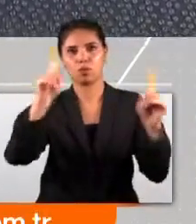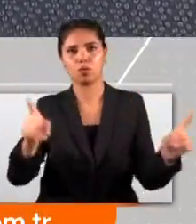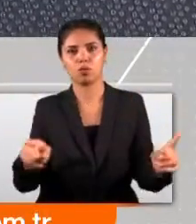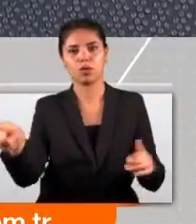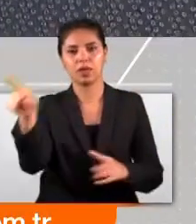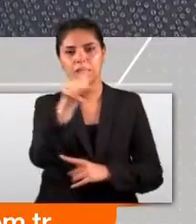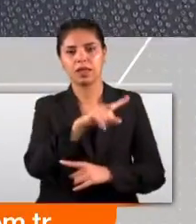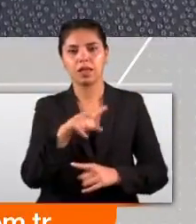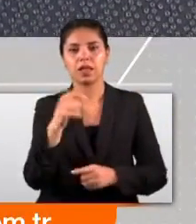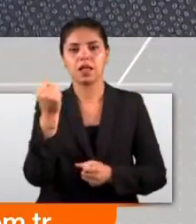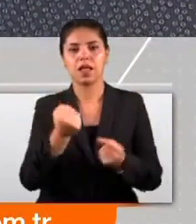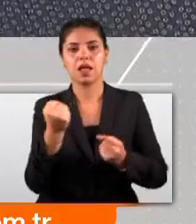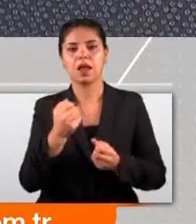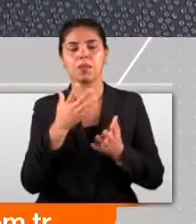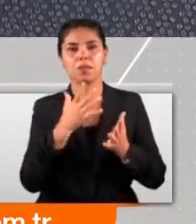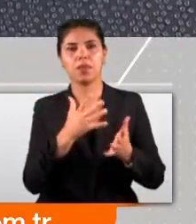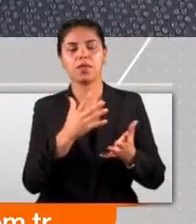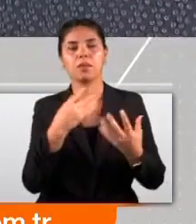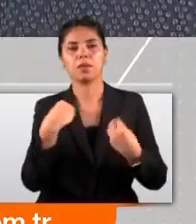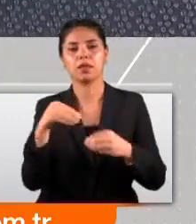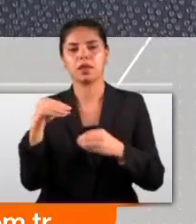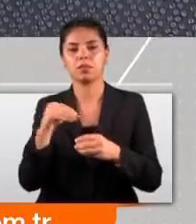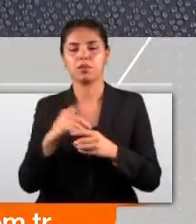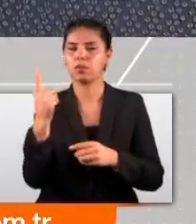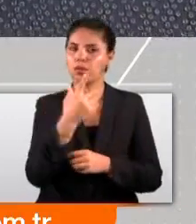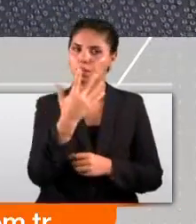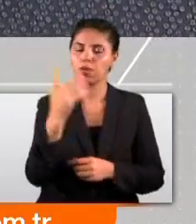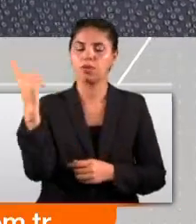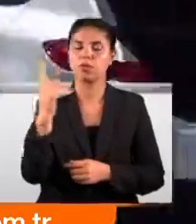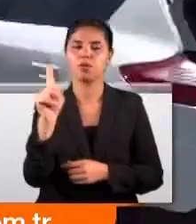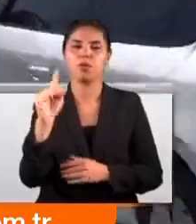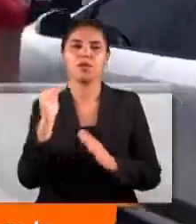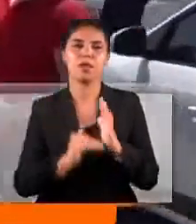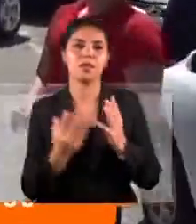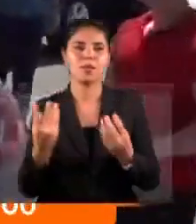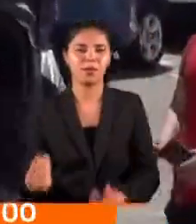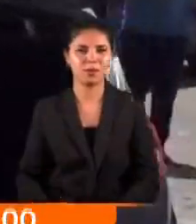oldu. Elindeki araç stoklarını eritmek için %5-10 gibi bir indirime gitti.